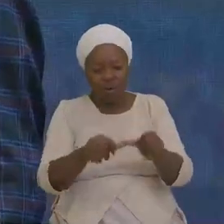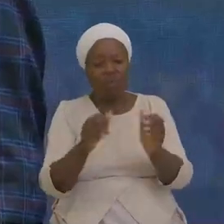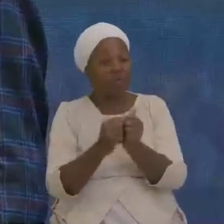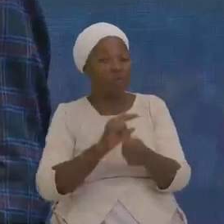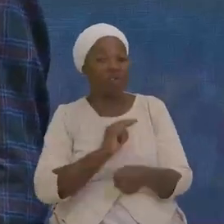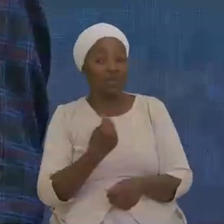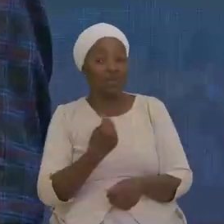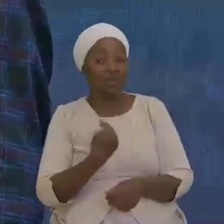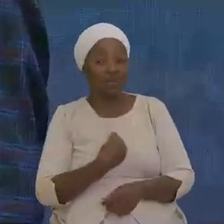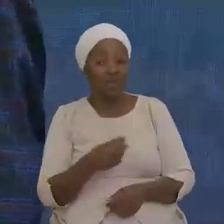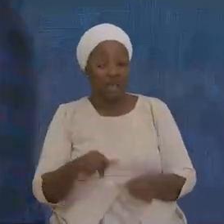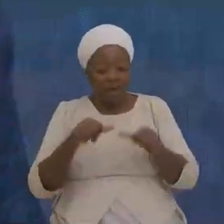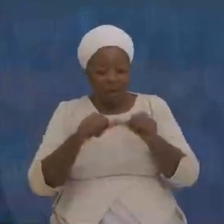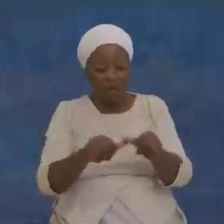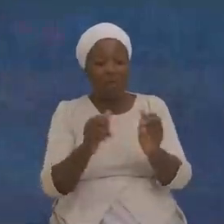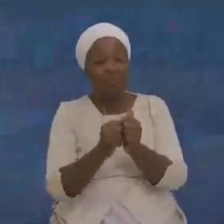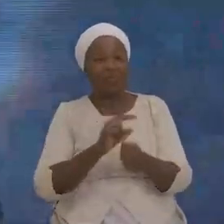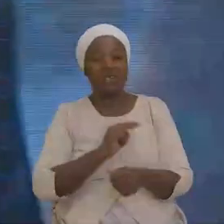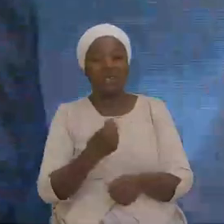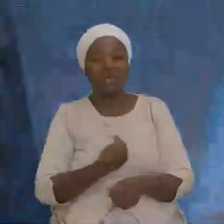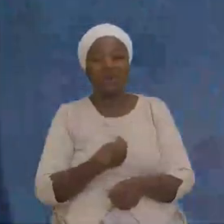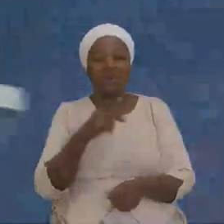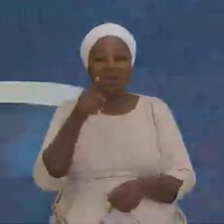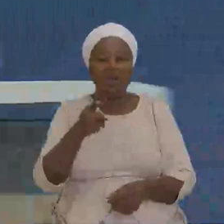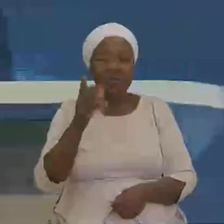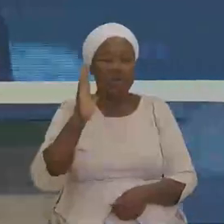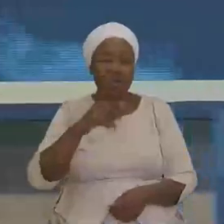continuez avec nous. Continuez avec nous.